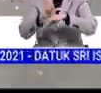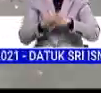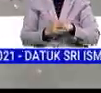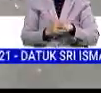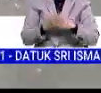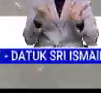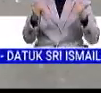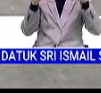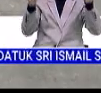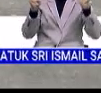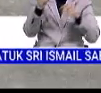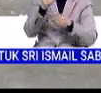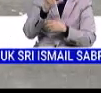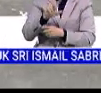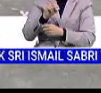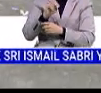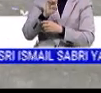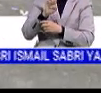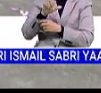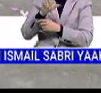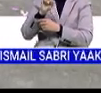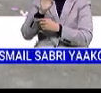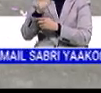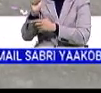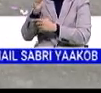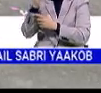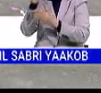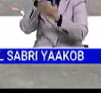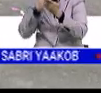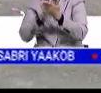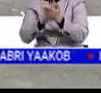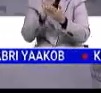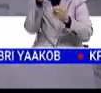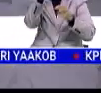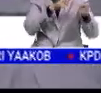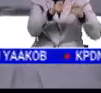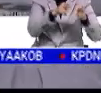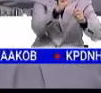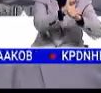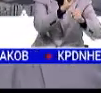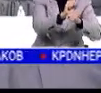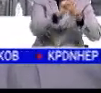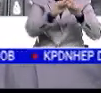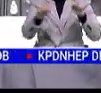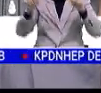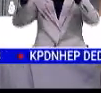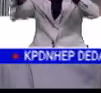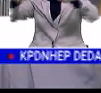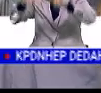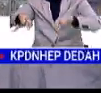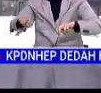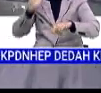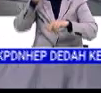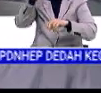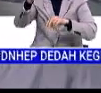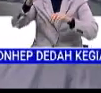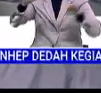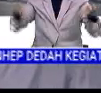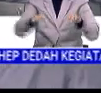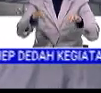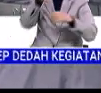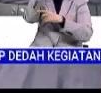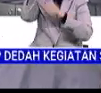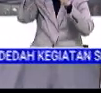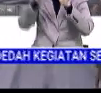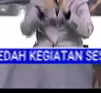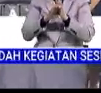isu Nilofa dan suaminya yang berada di Pulau Langkawi atas urusan kerja, beliau berkata siasatan akan dijalankan memandangkan